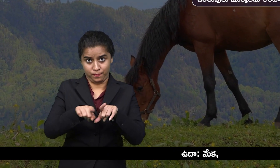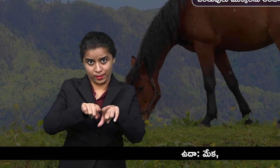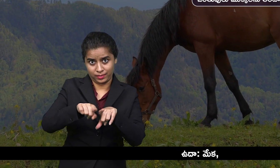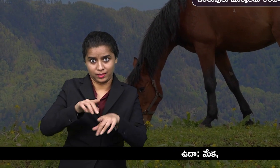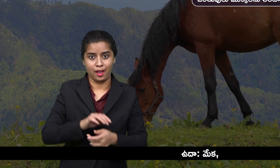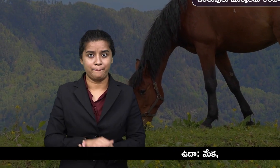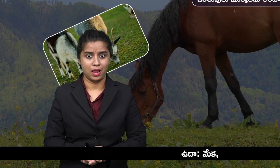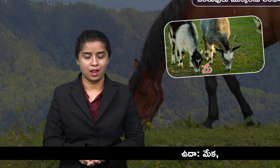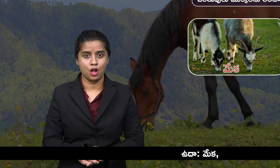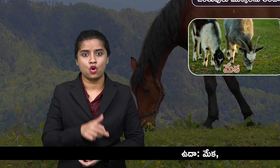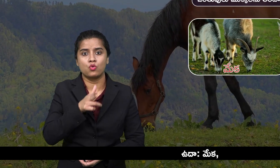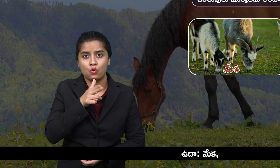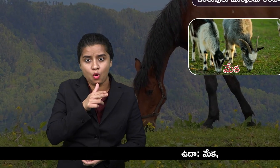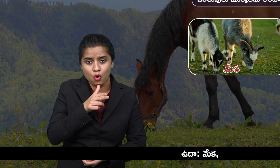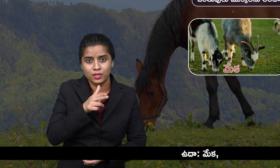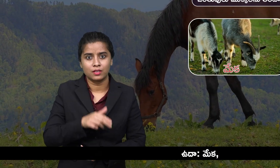ఉదాహరణకు మేక,